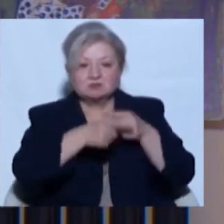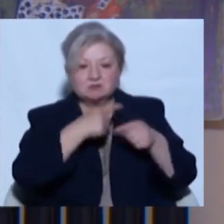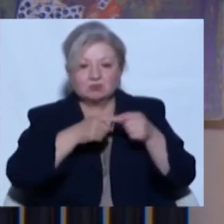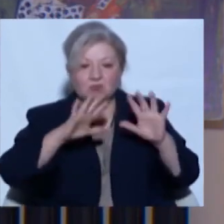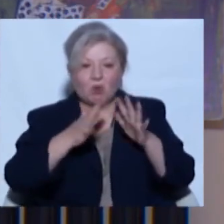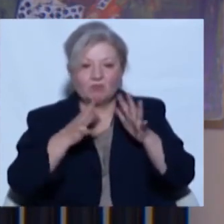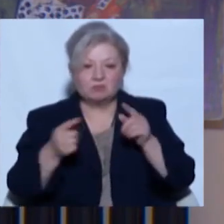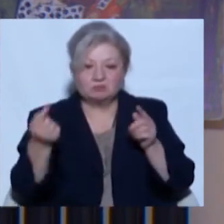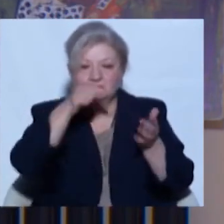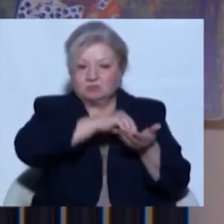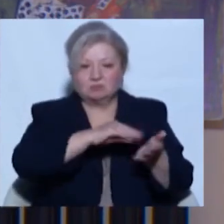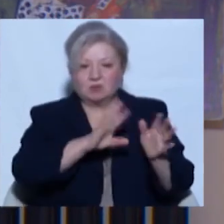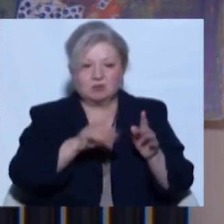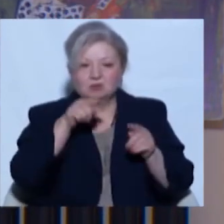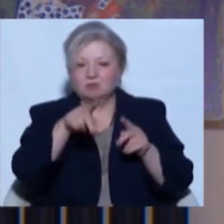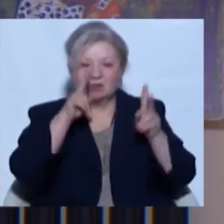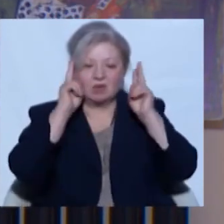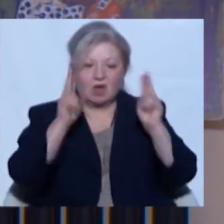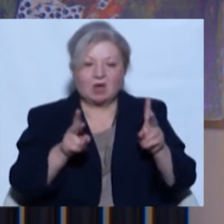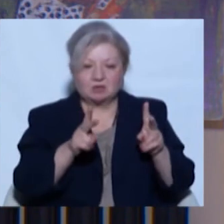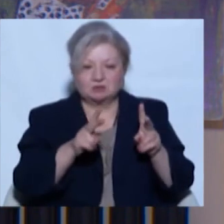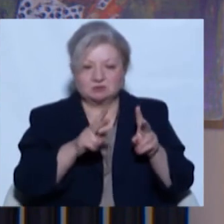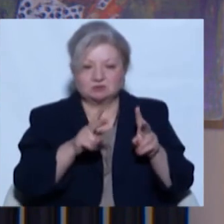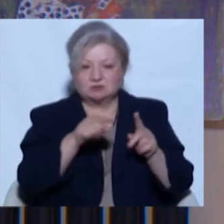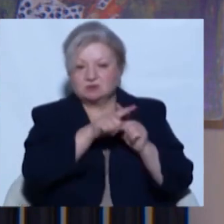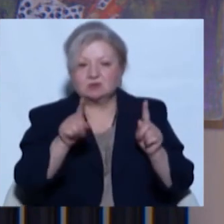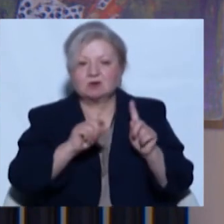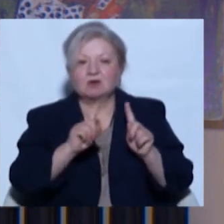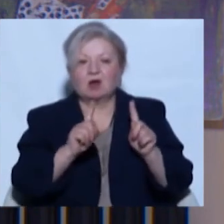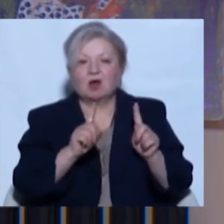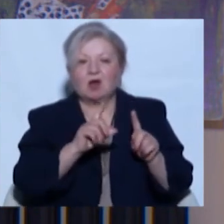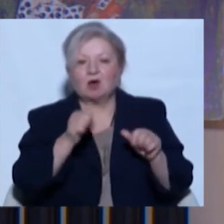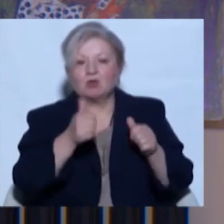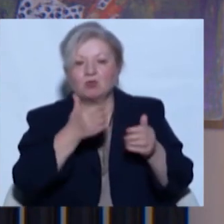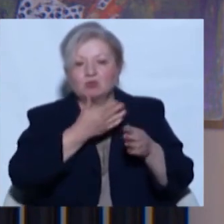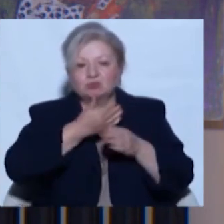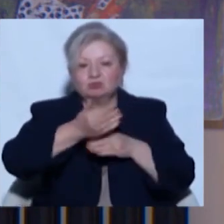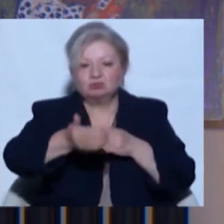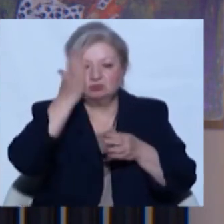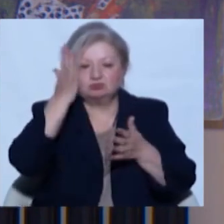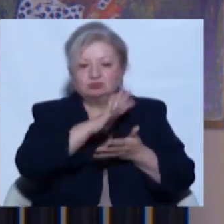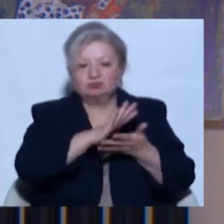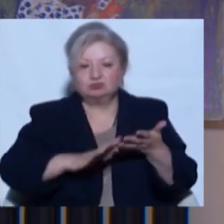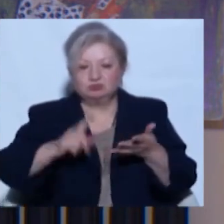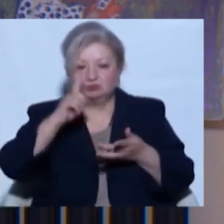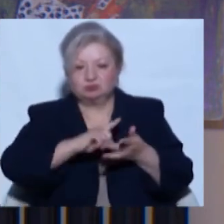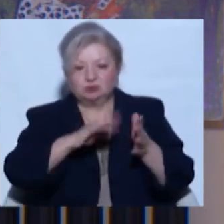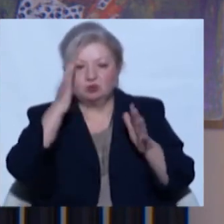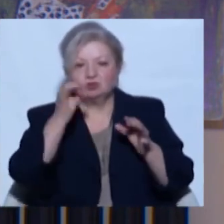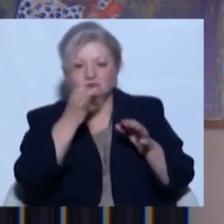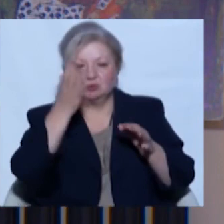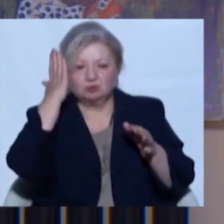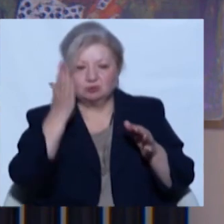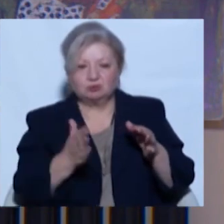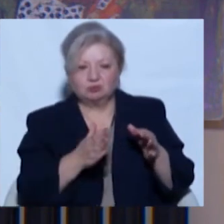მოვლენები, ვინაიდან თქვენ არ იცით ერეკლე მეორის ეპოქის დროს თუ როგორ განვითარდება ისტორია და რანაირ